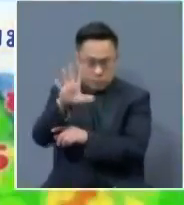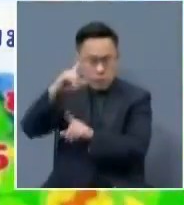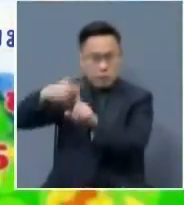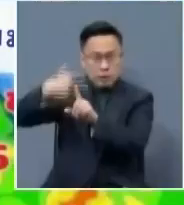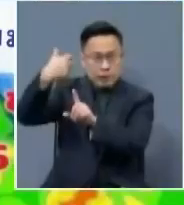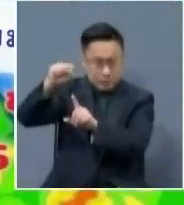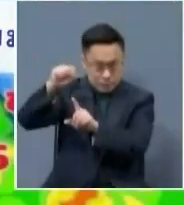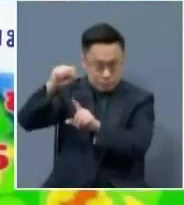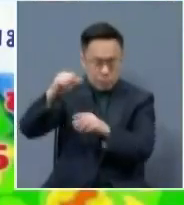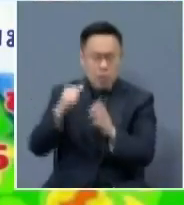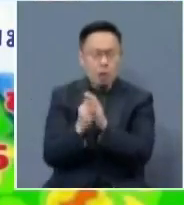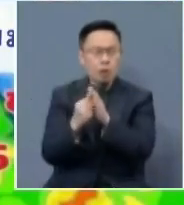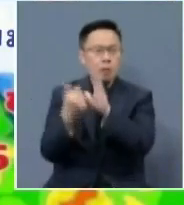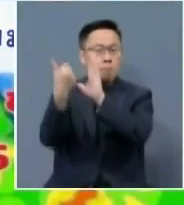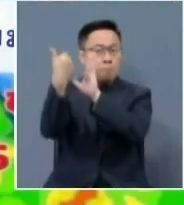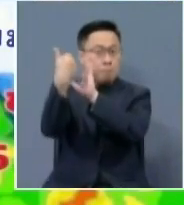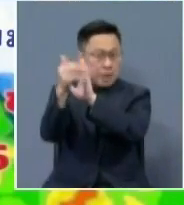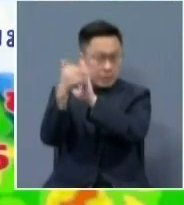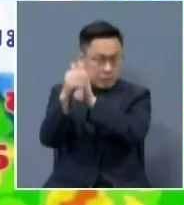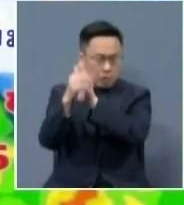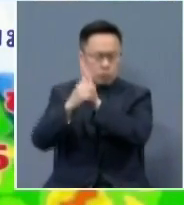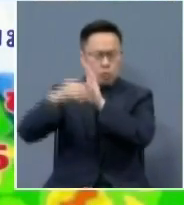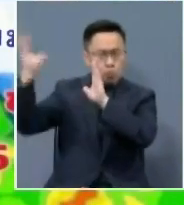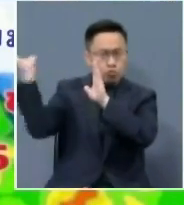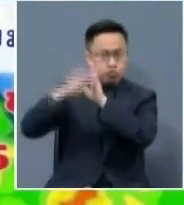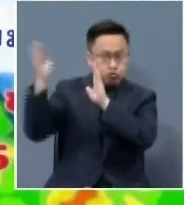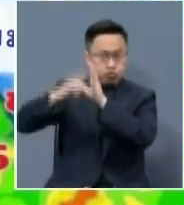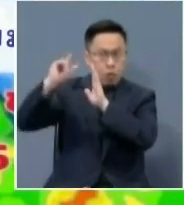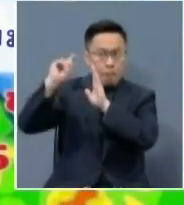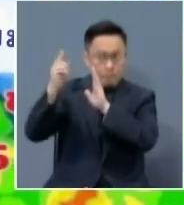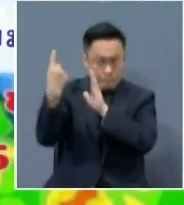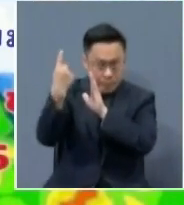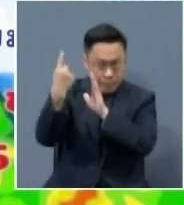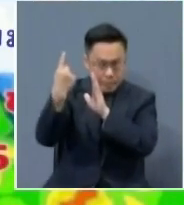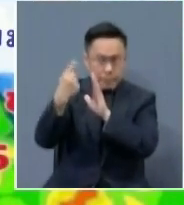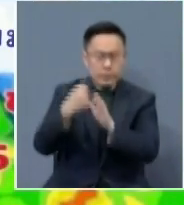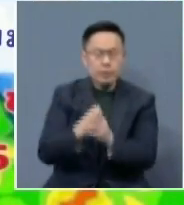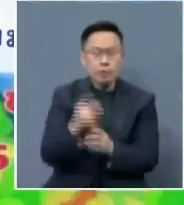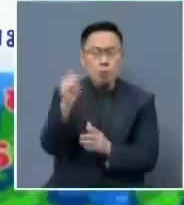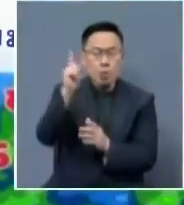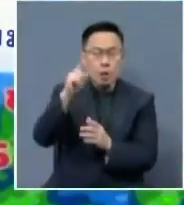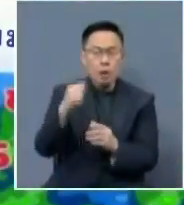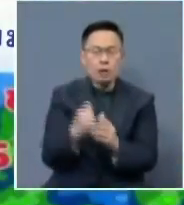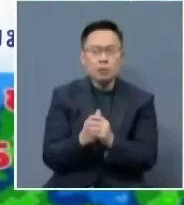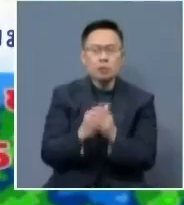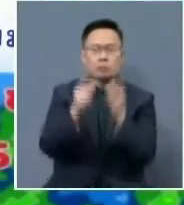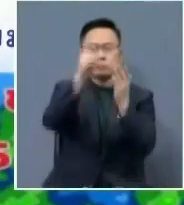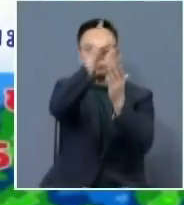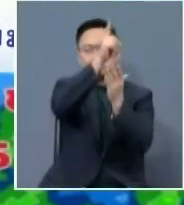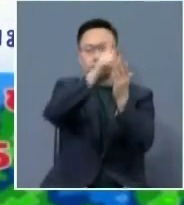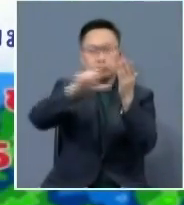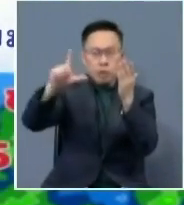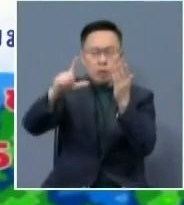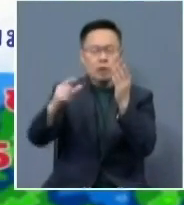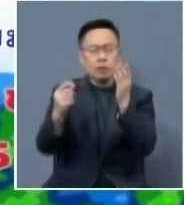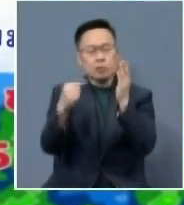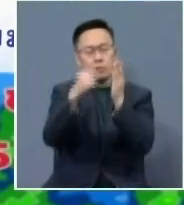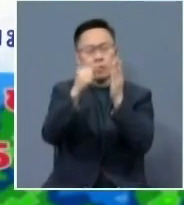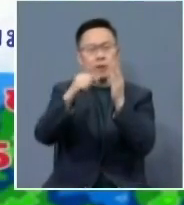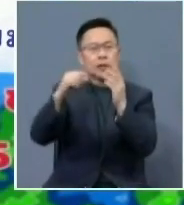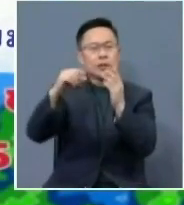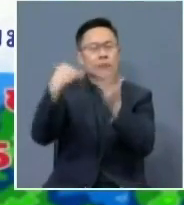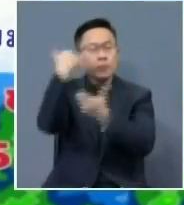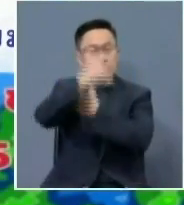ค่ะในพื้นที่ของภาคอีสานนะคะปริมาณฝนก็จะมีแนวโน้มเพิ่มขึ้นได้เนื่องจากอิทธิพลของหย่อมความกวดอากาศต่ำด้านตะวันออกของ